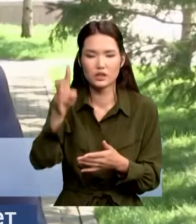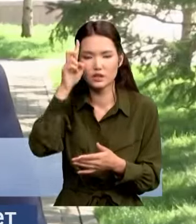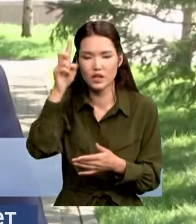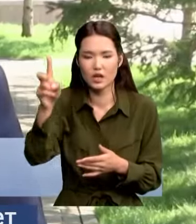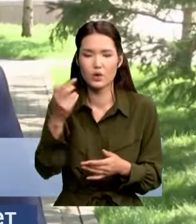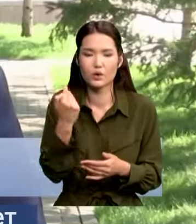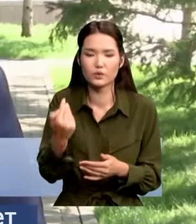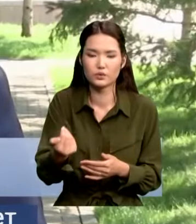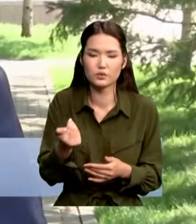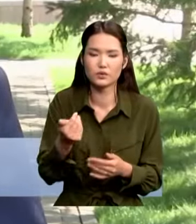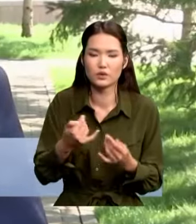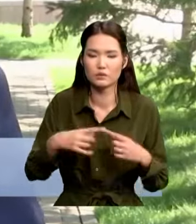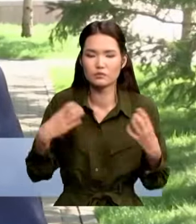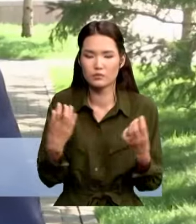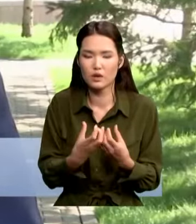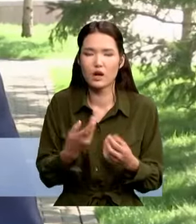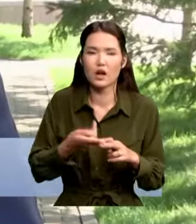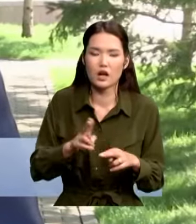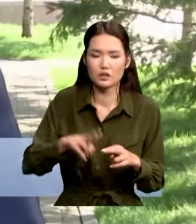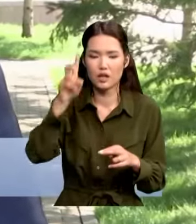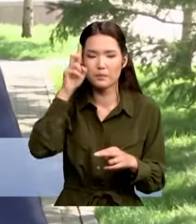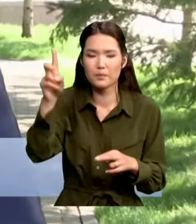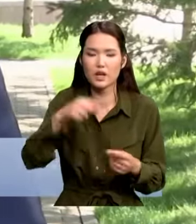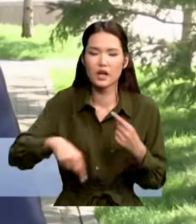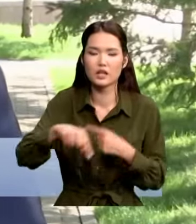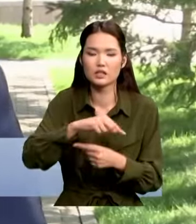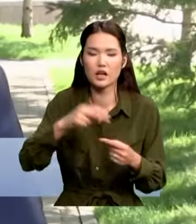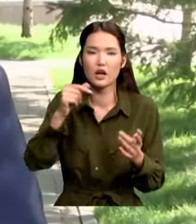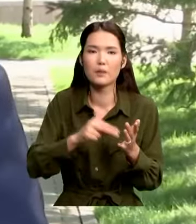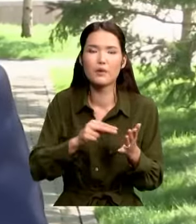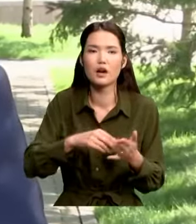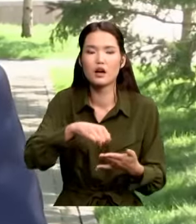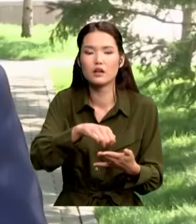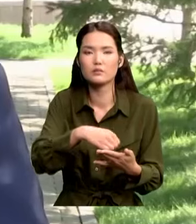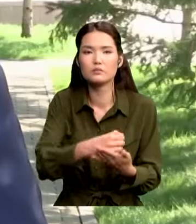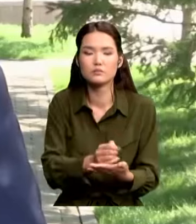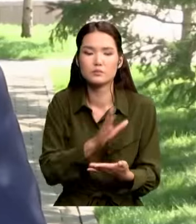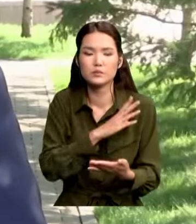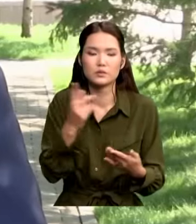рынок на предмет превышения уже установленной цены. При этом в случае отмены